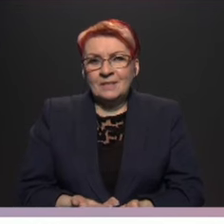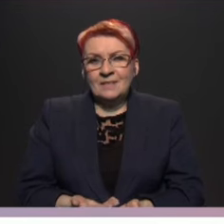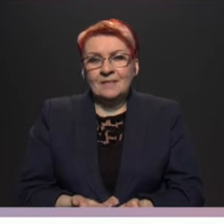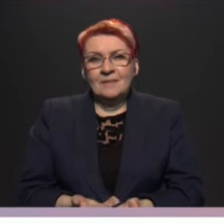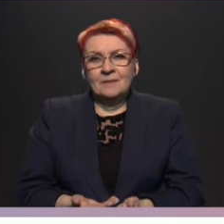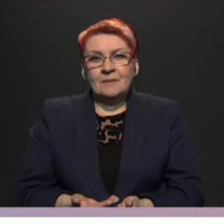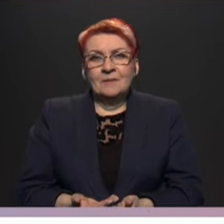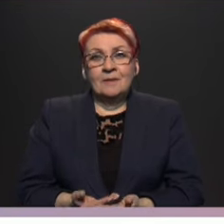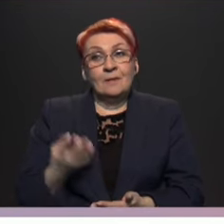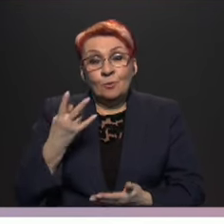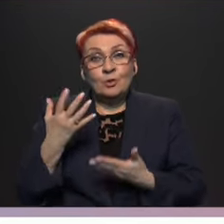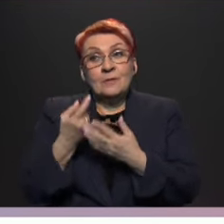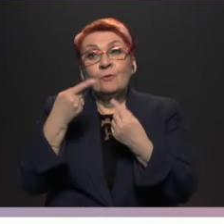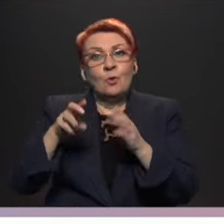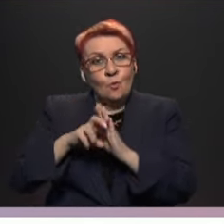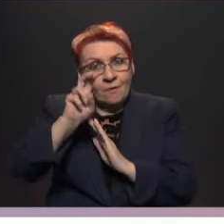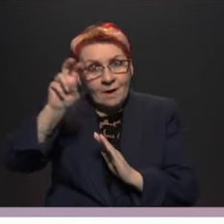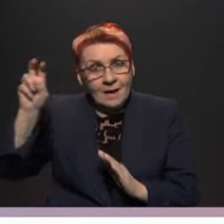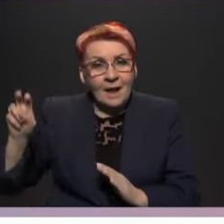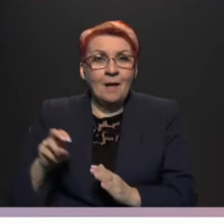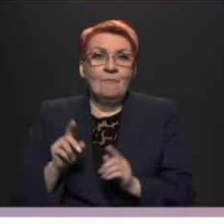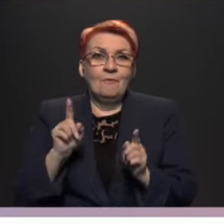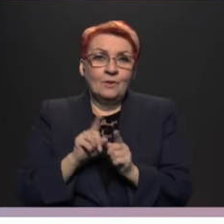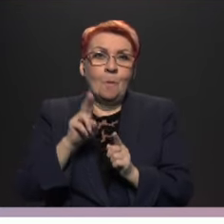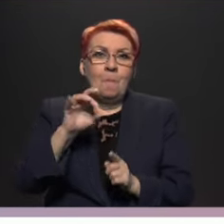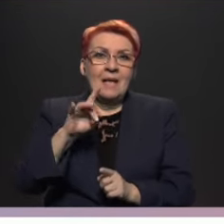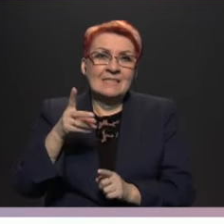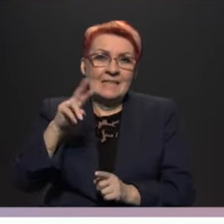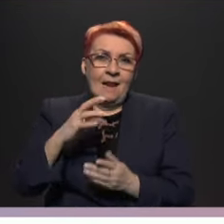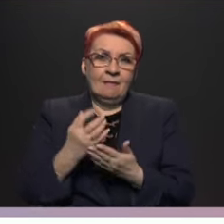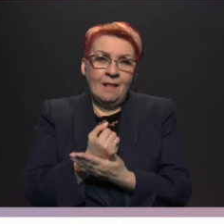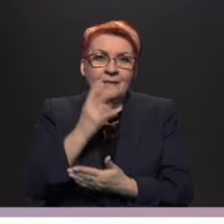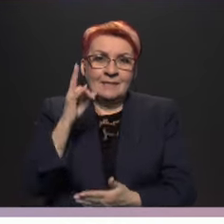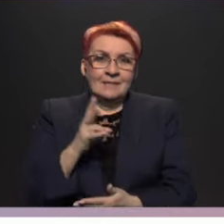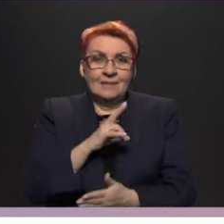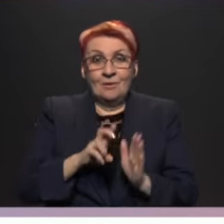Поэтому нужно находить такого пастыря, который будет тебе